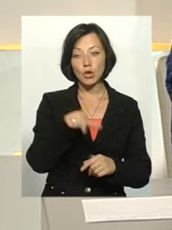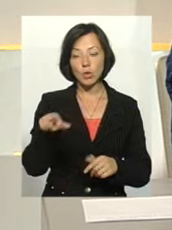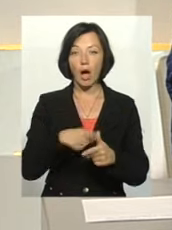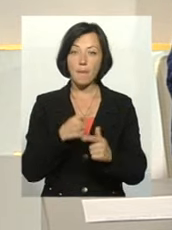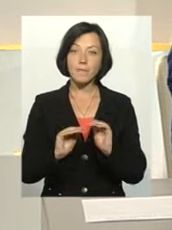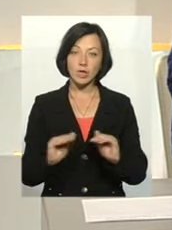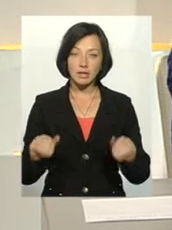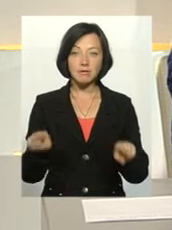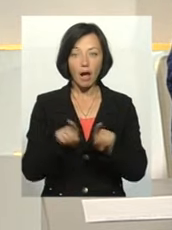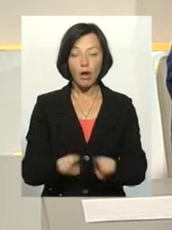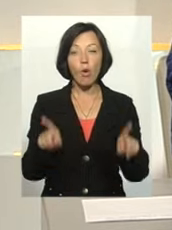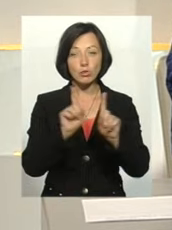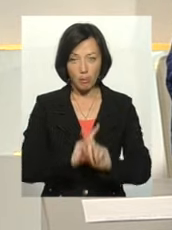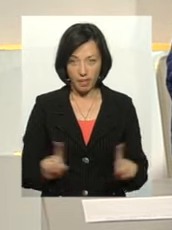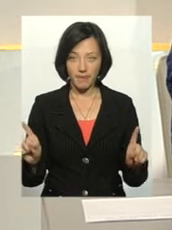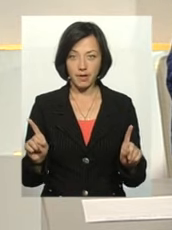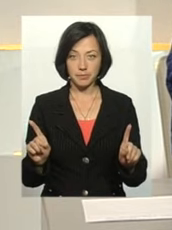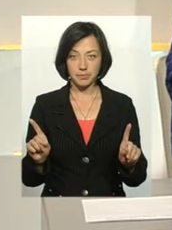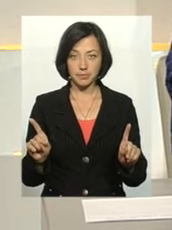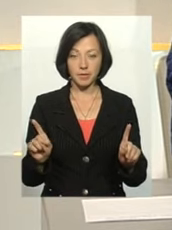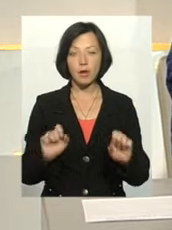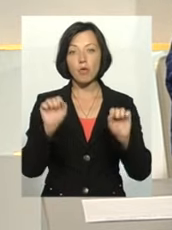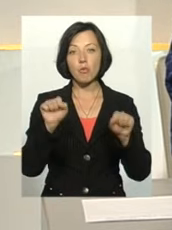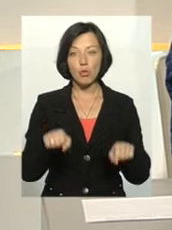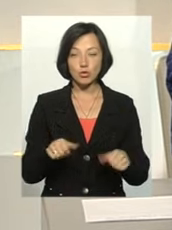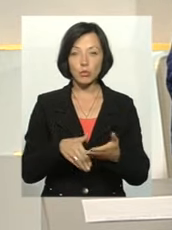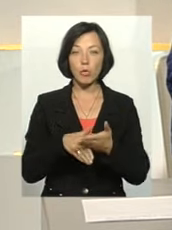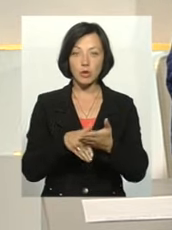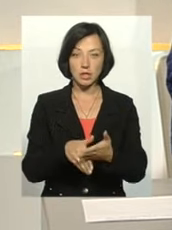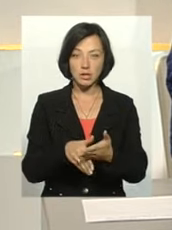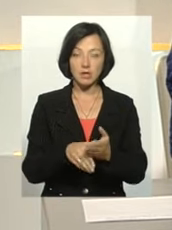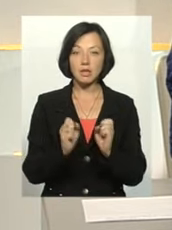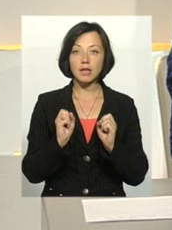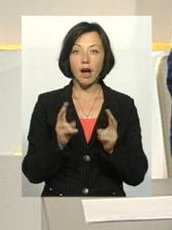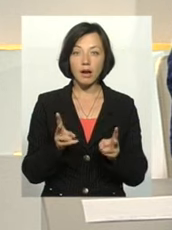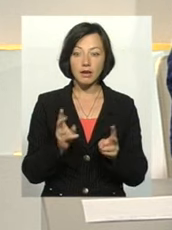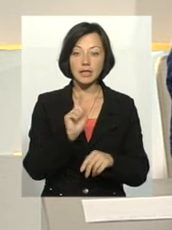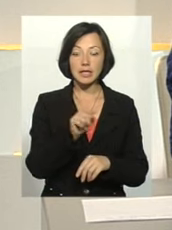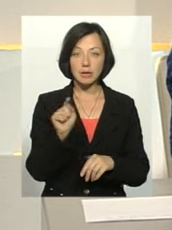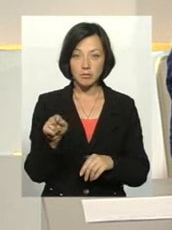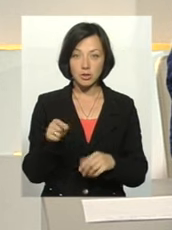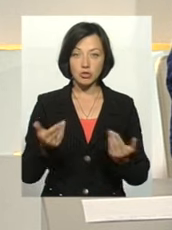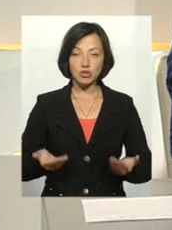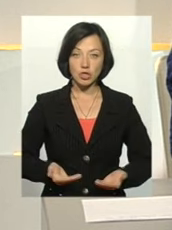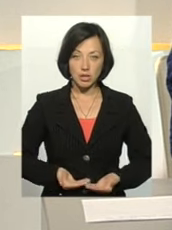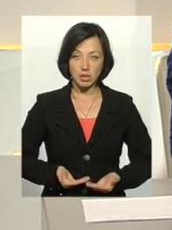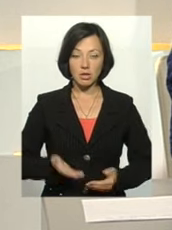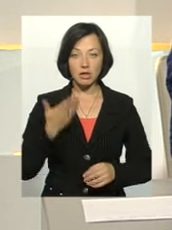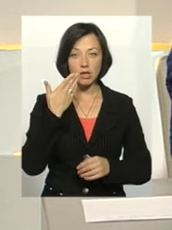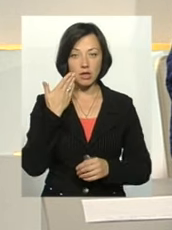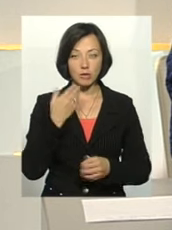діти такі особливі, можуть допомогти, як їм жити